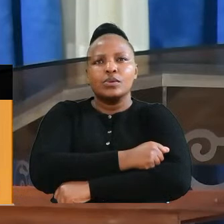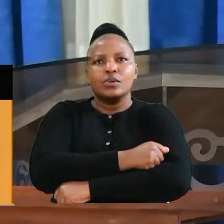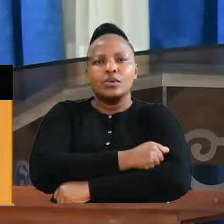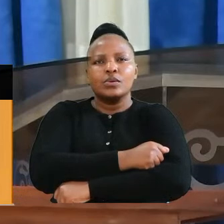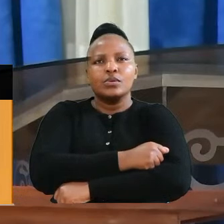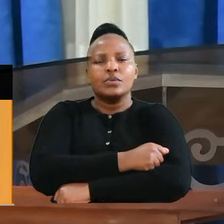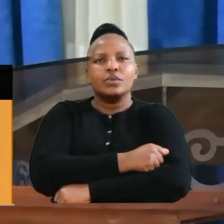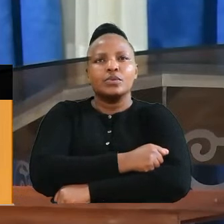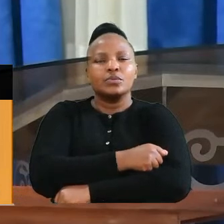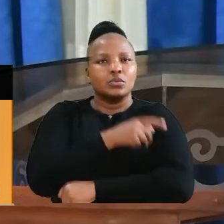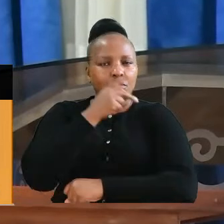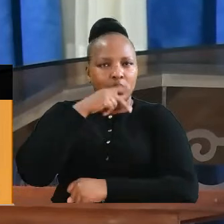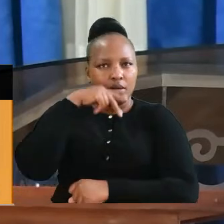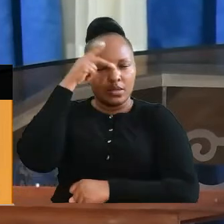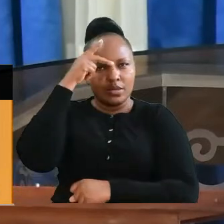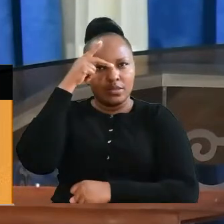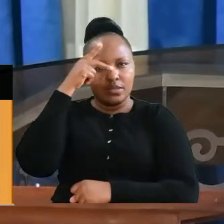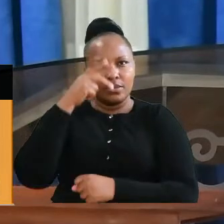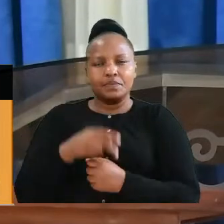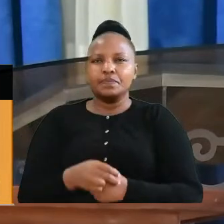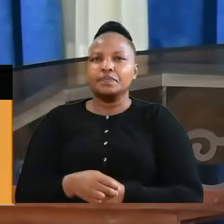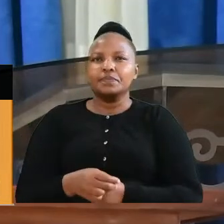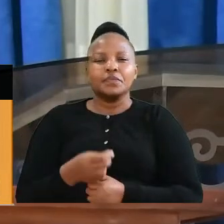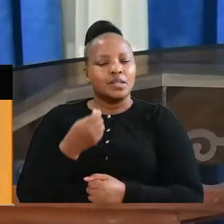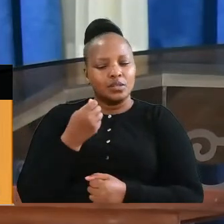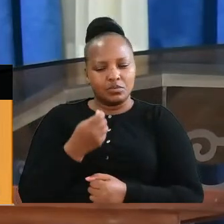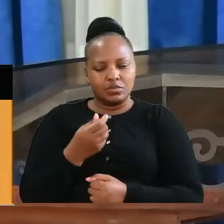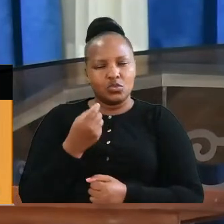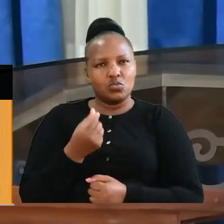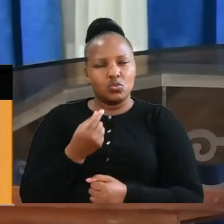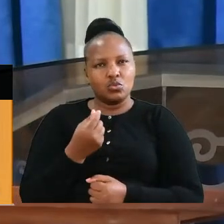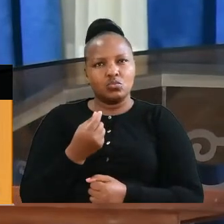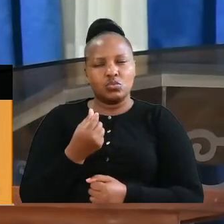charge wazazi ni karo ambayo